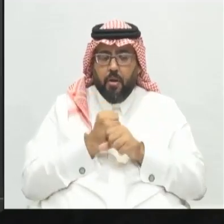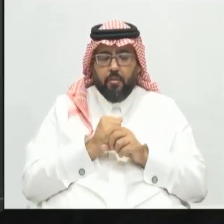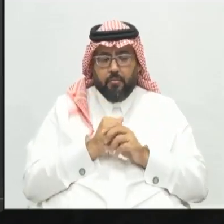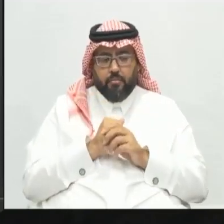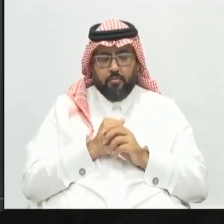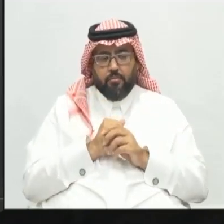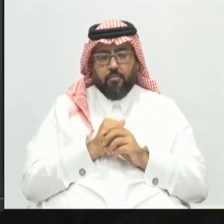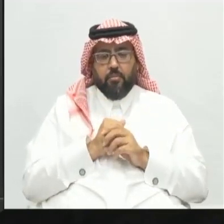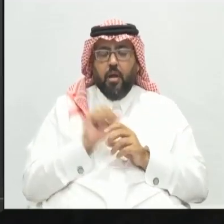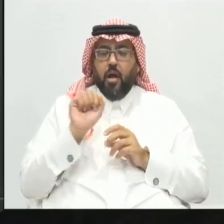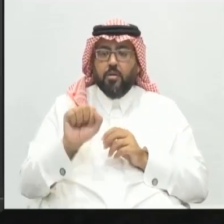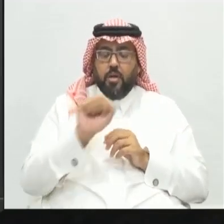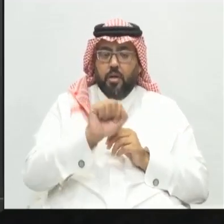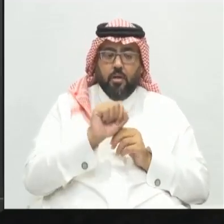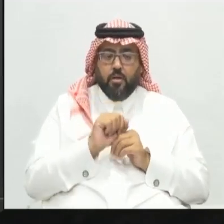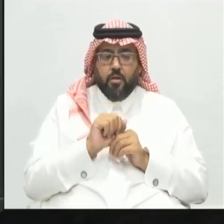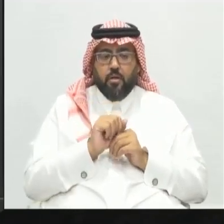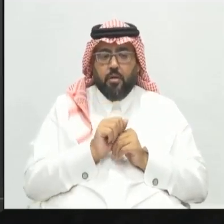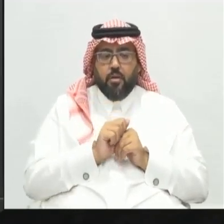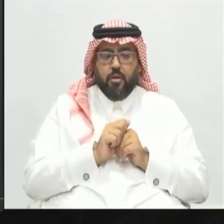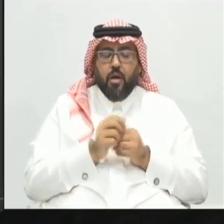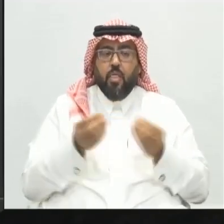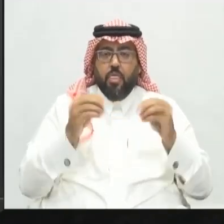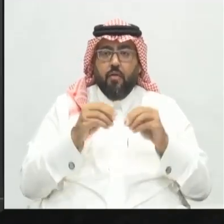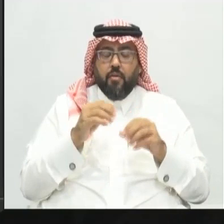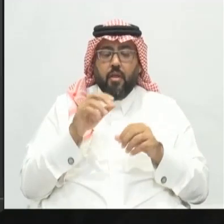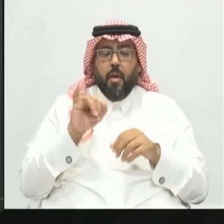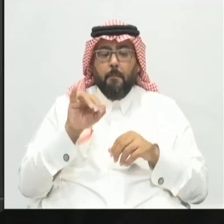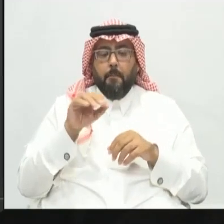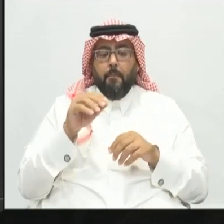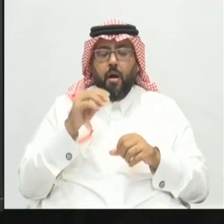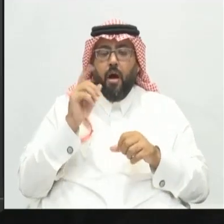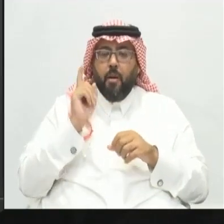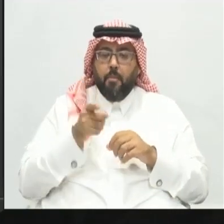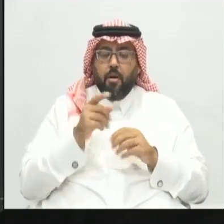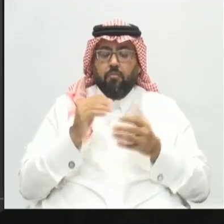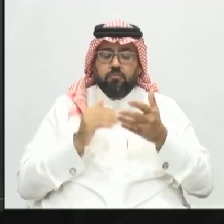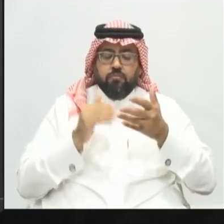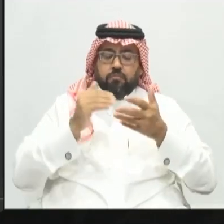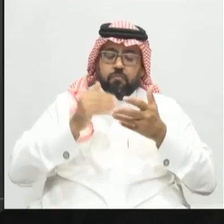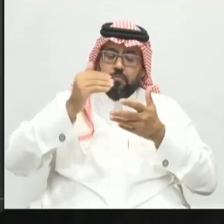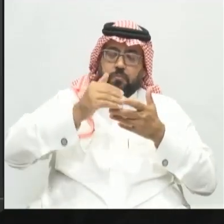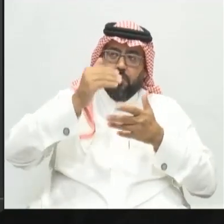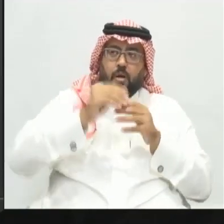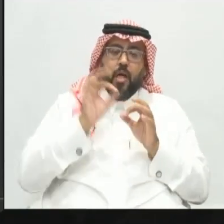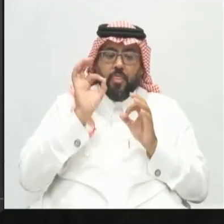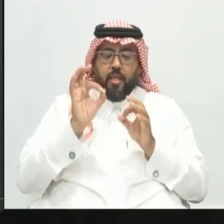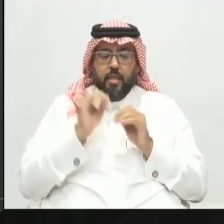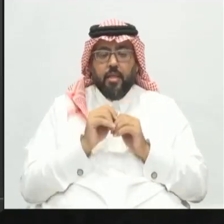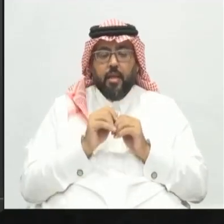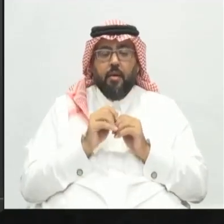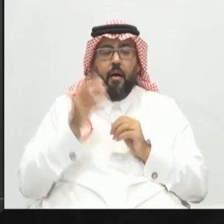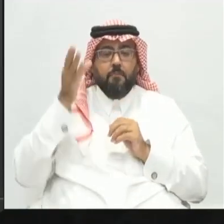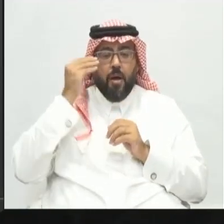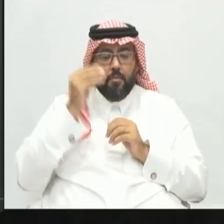اضافه الخصائص اذا نقوم واضافه المهام والتقدم تحديد التقدم وتحديد